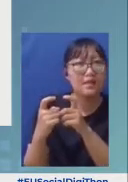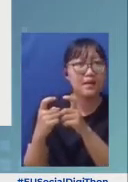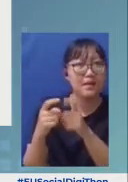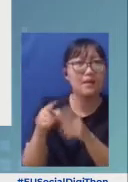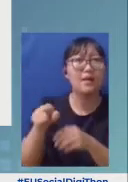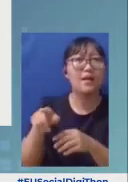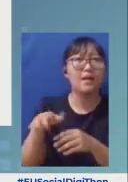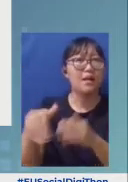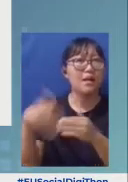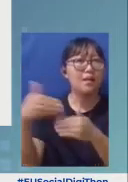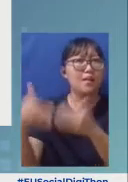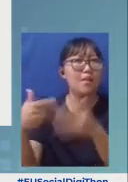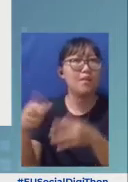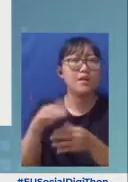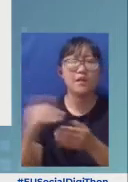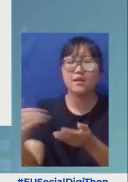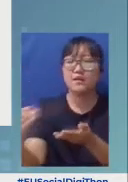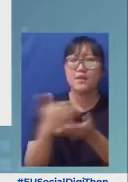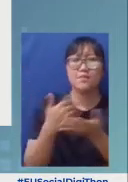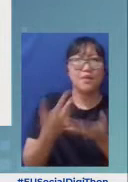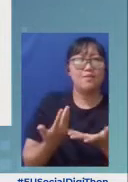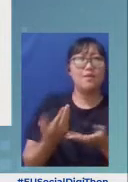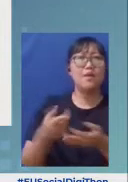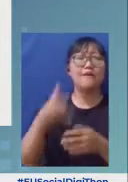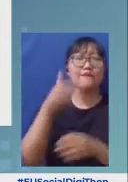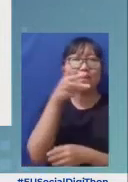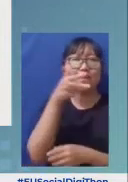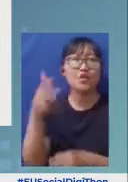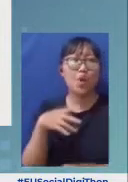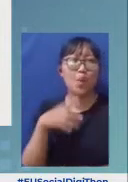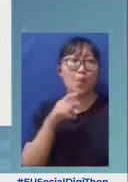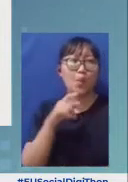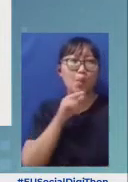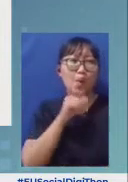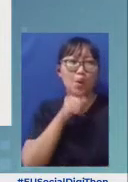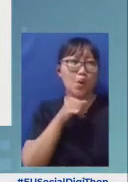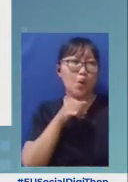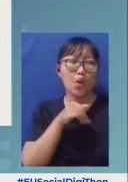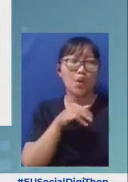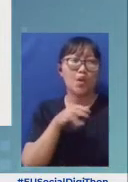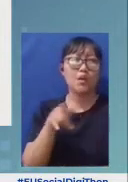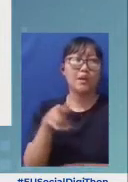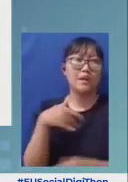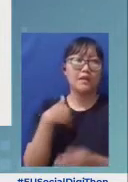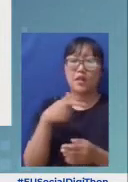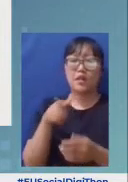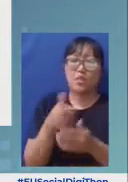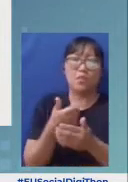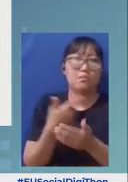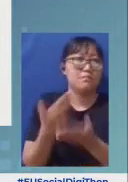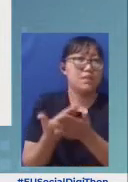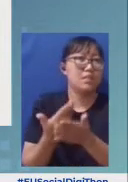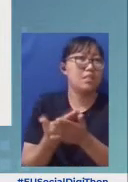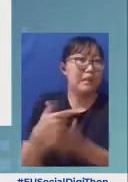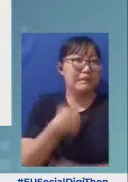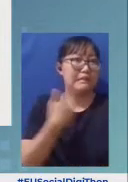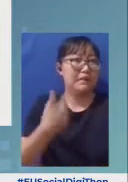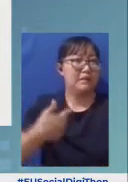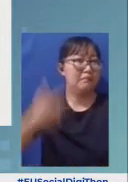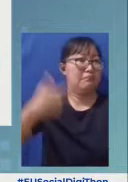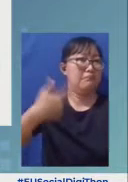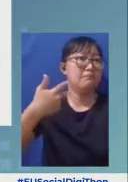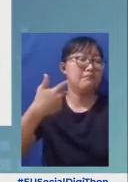ini video porno, gambar-gambar porno, minta dari kita. Nah, mulailah terjadi hal-hal